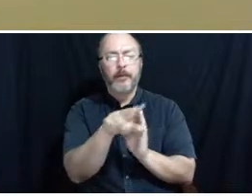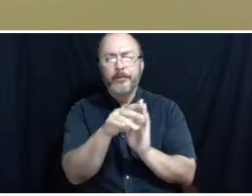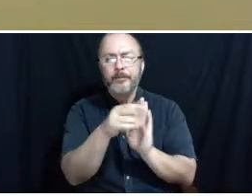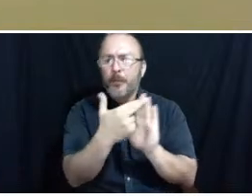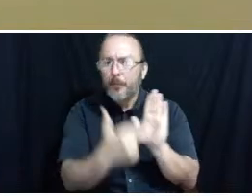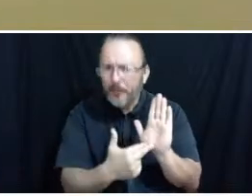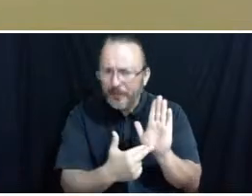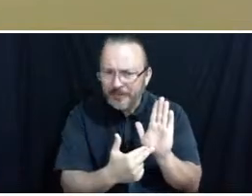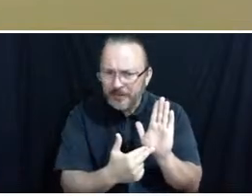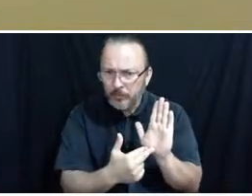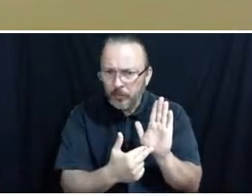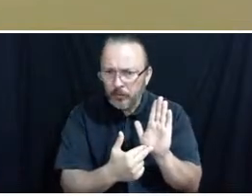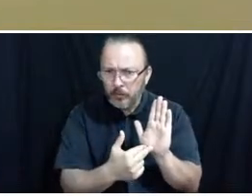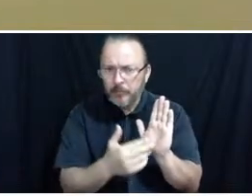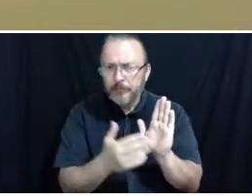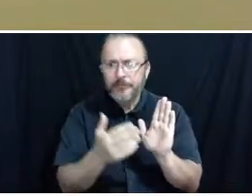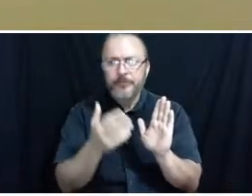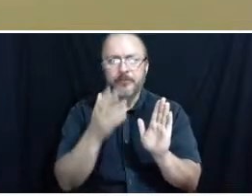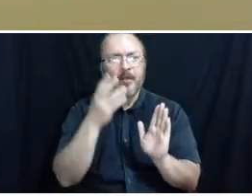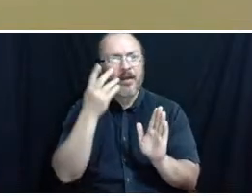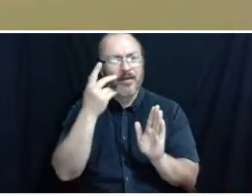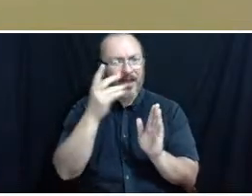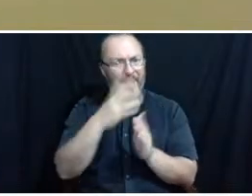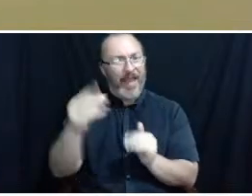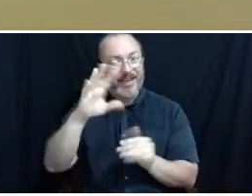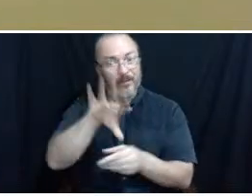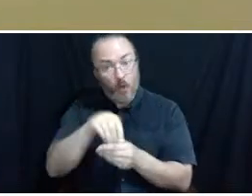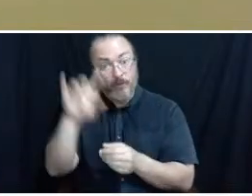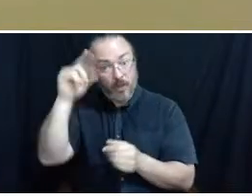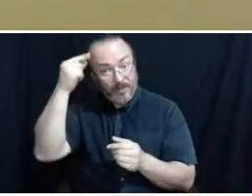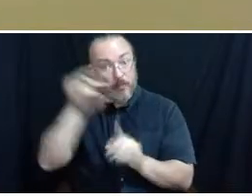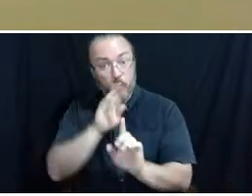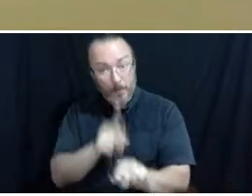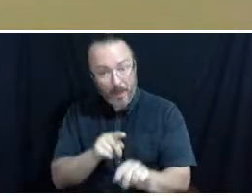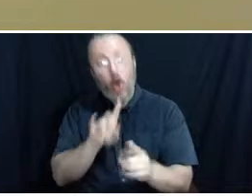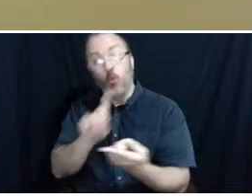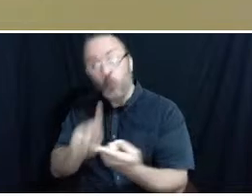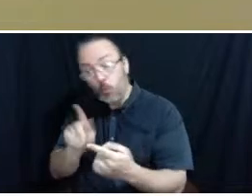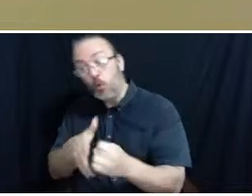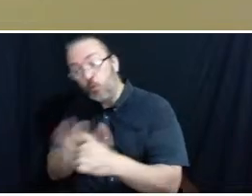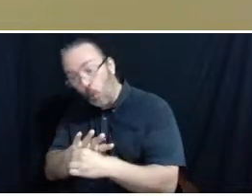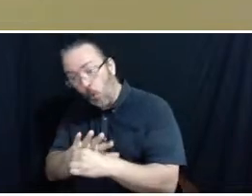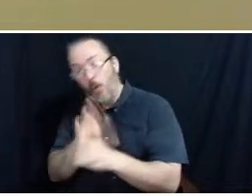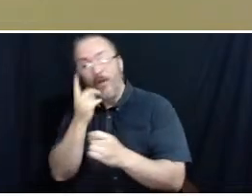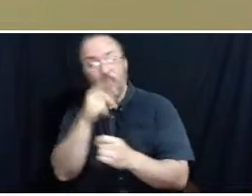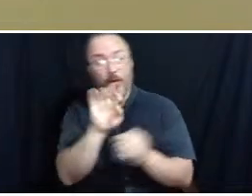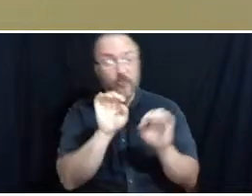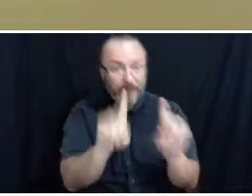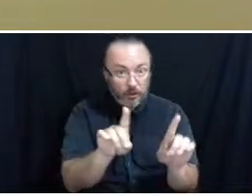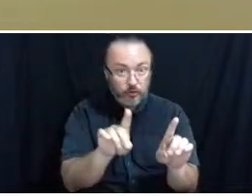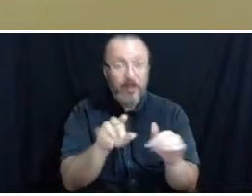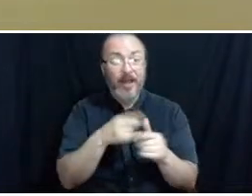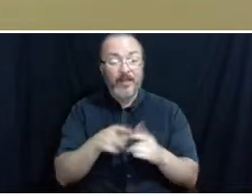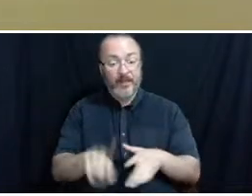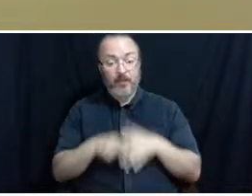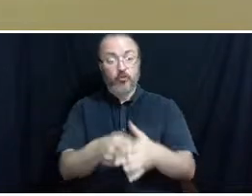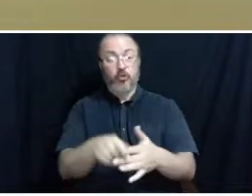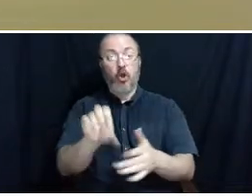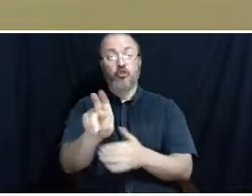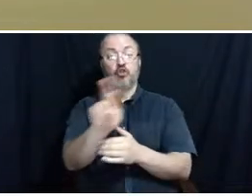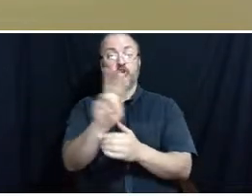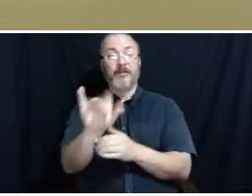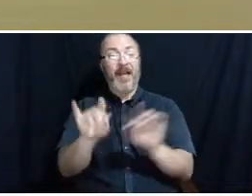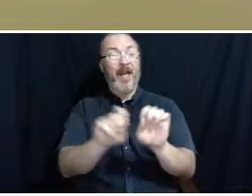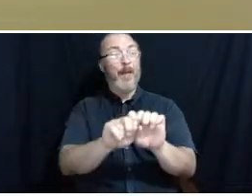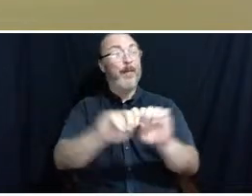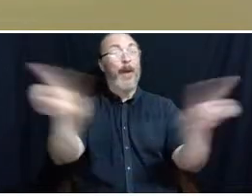réactions des syndicats d'enseignants et des gouvernements face à la crise du coronavirus dans le domaine de l'éducation. Et nous avons lancé une enquête pour évaluer l'impact